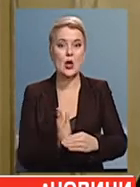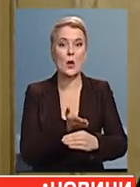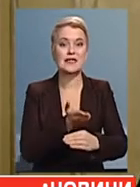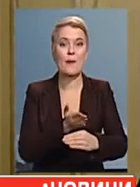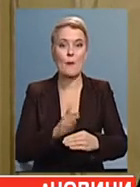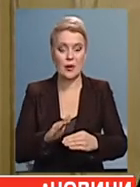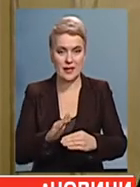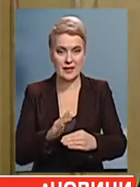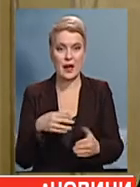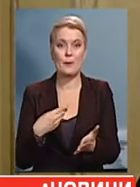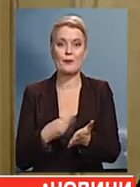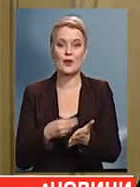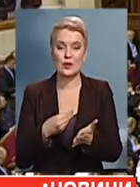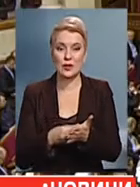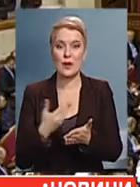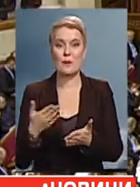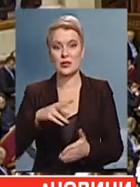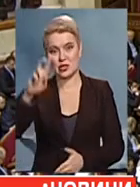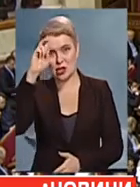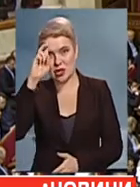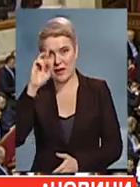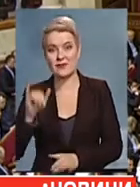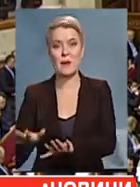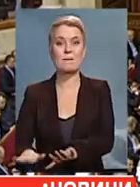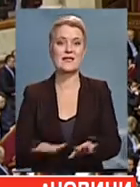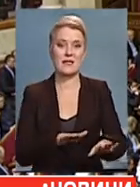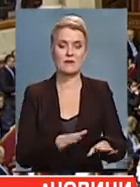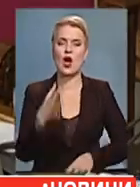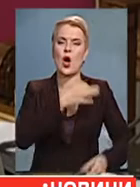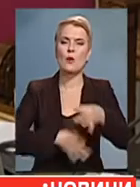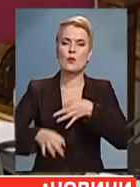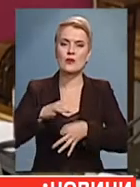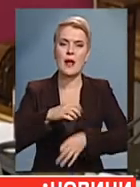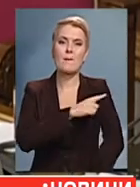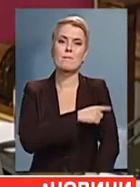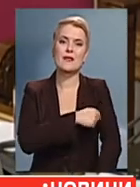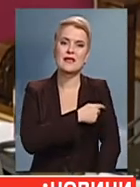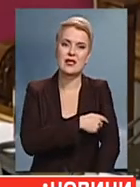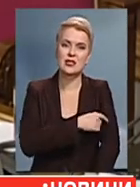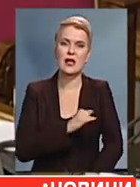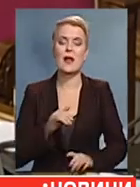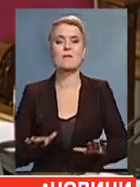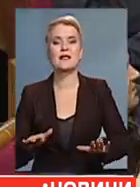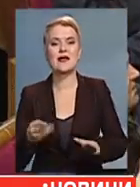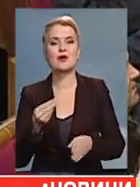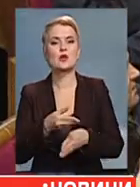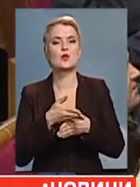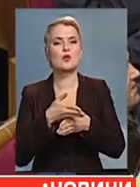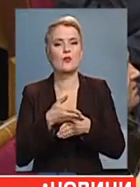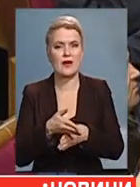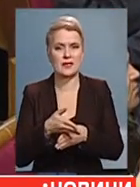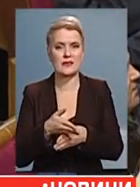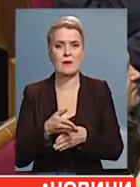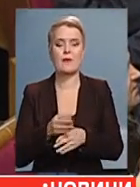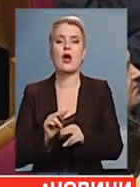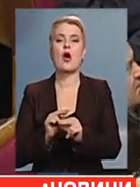бюджетами загальнодержавним і місцевими бюджетами. Дискусії викликало освітня та медична субвенції, отримані місцевими бюджетами закладів профтехосвіти,